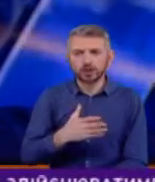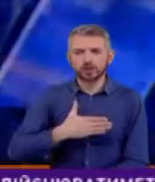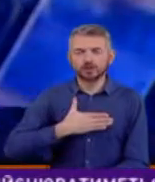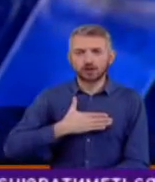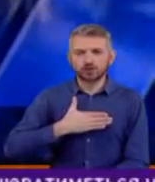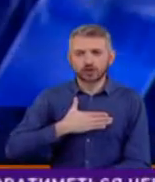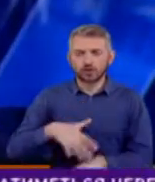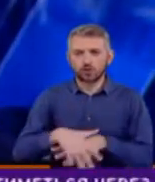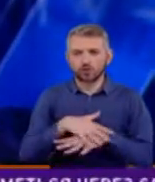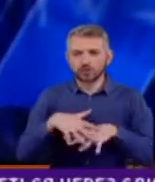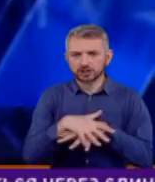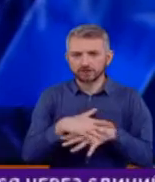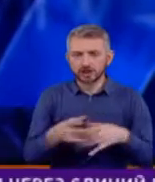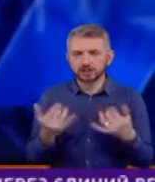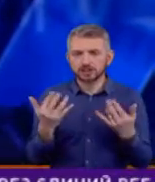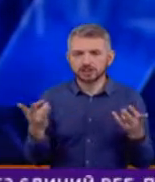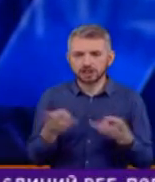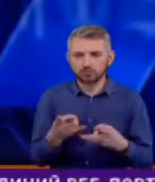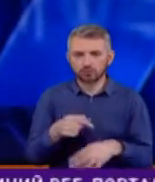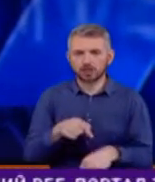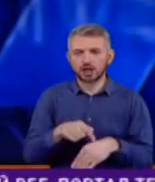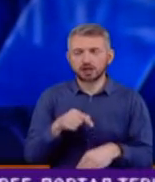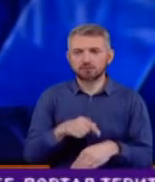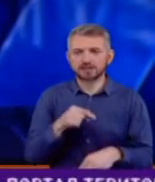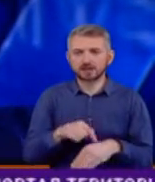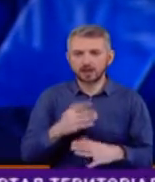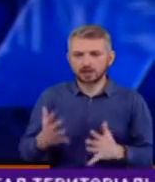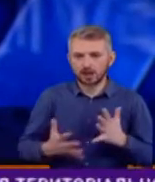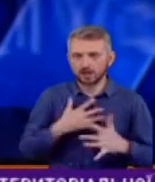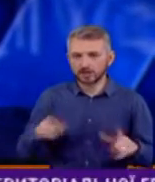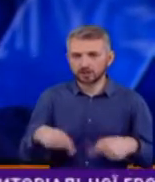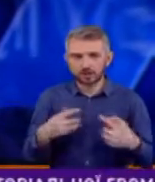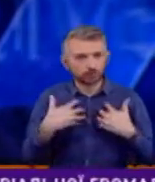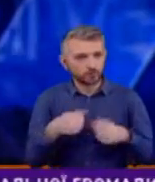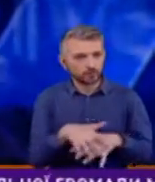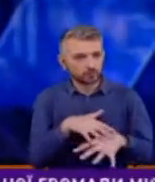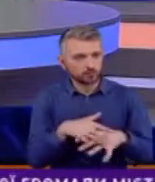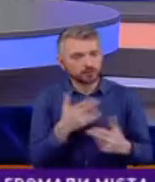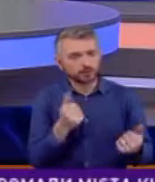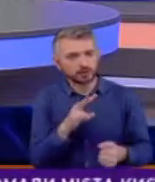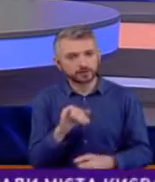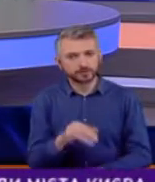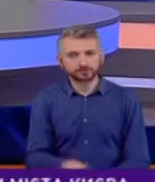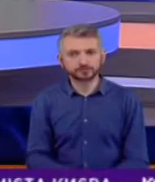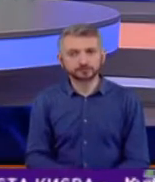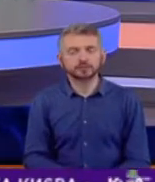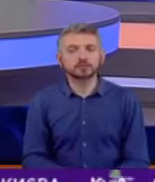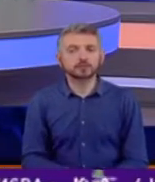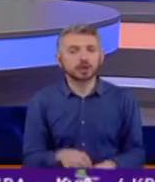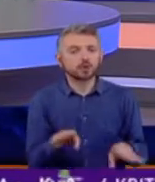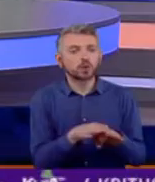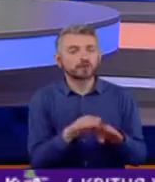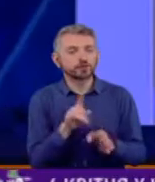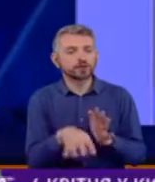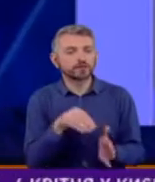наше общество требует эмоциональной реабилитации. Здоровое суспільство. Так чи ні? Порівняно з